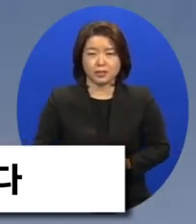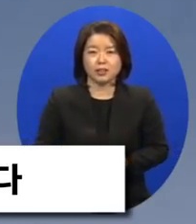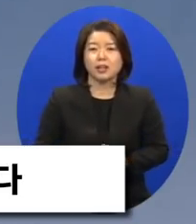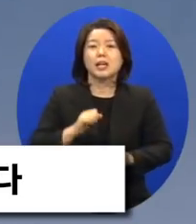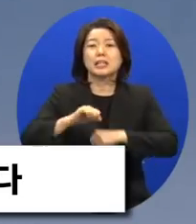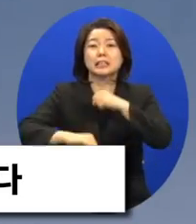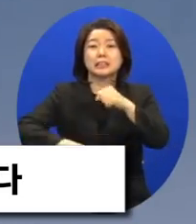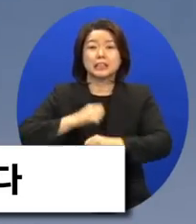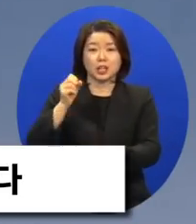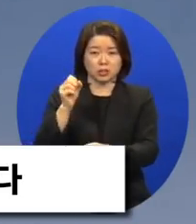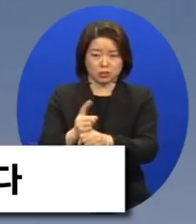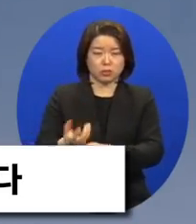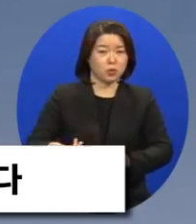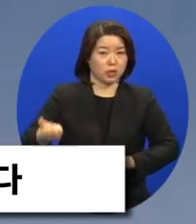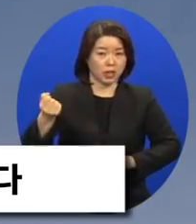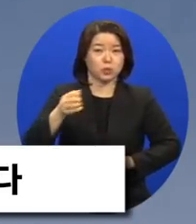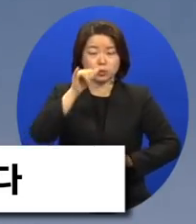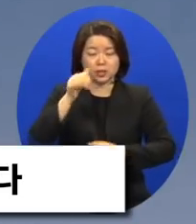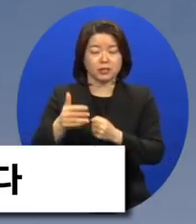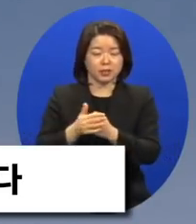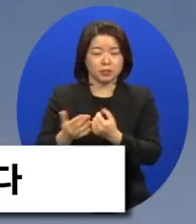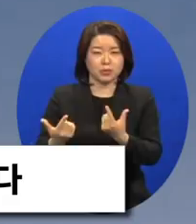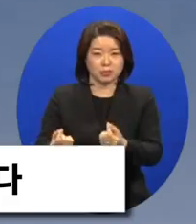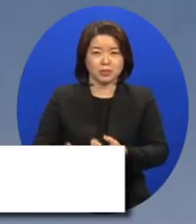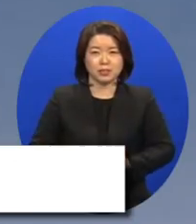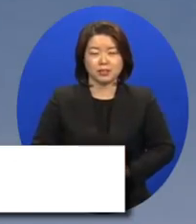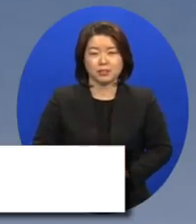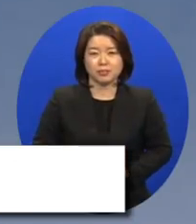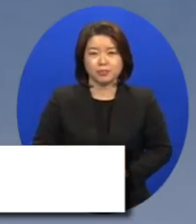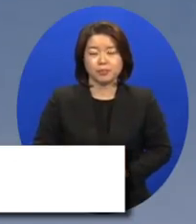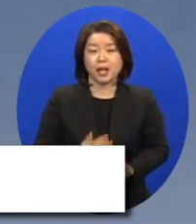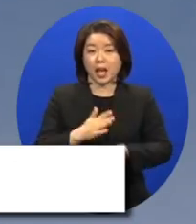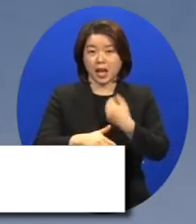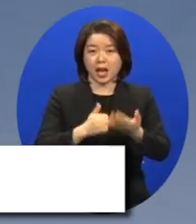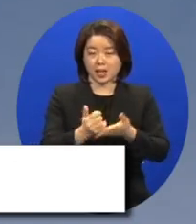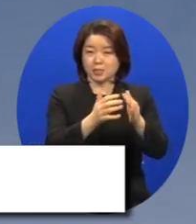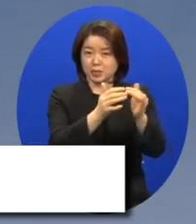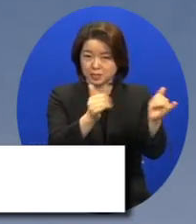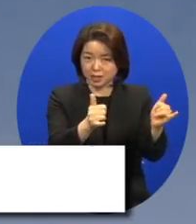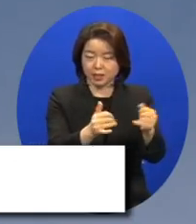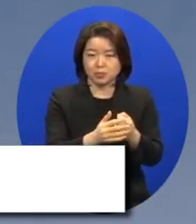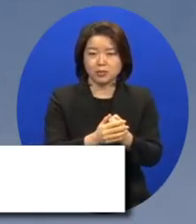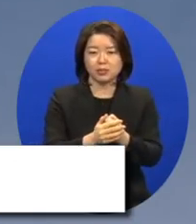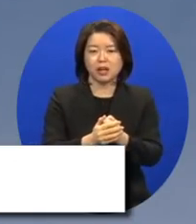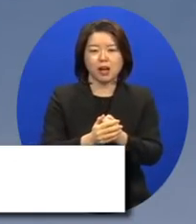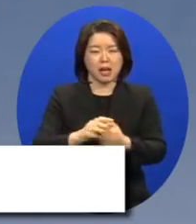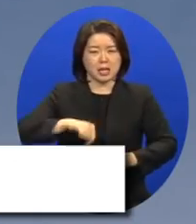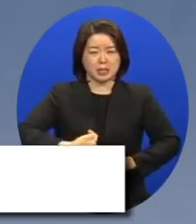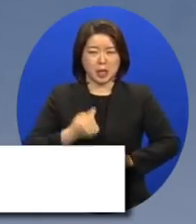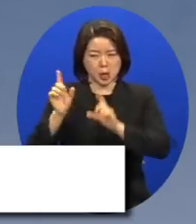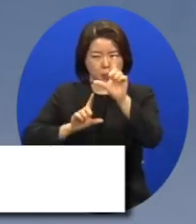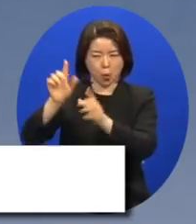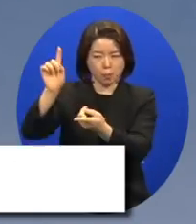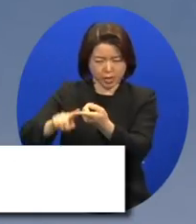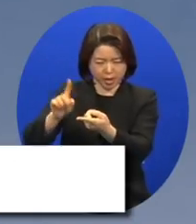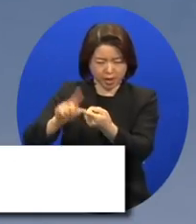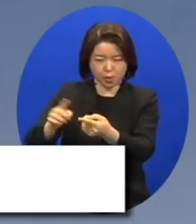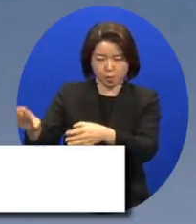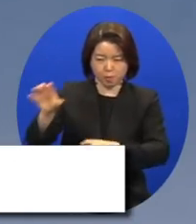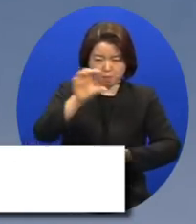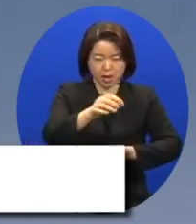자유 의 속성을 가지고 계신 분이기 때문에 그렇습니다 하나님은 사람을 당신의 형상대로 지으셨습니다